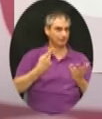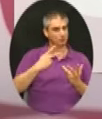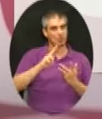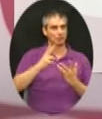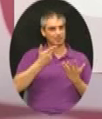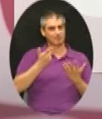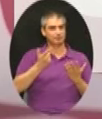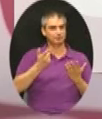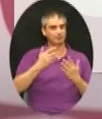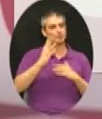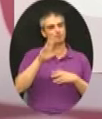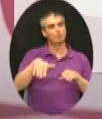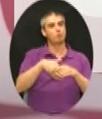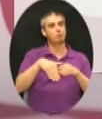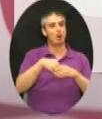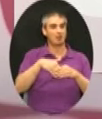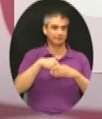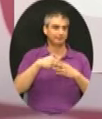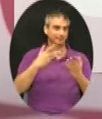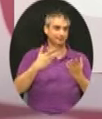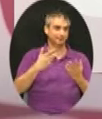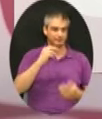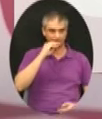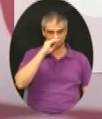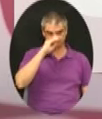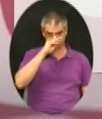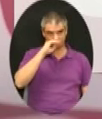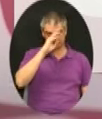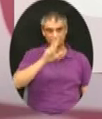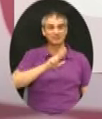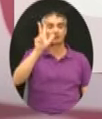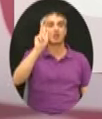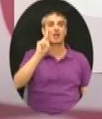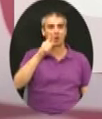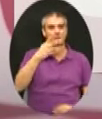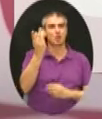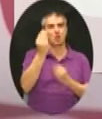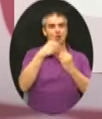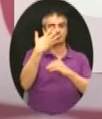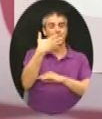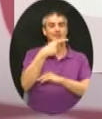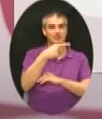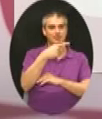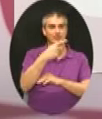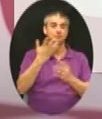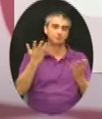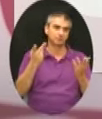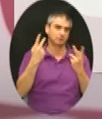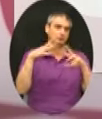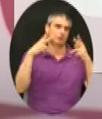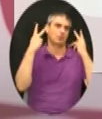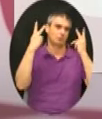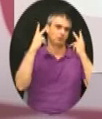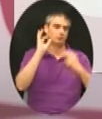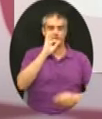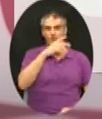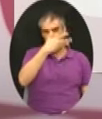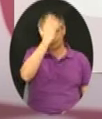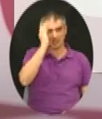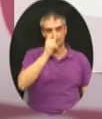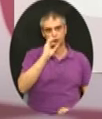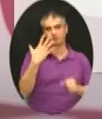אולי מעמד הפועלים וכו'. צפון קרוליינה זה מדינה נוספת שהיא נראה לי יותר חשובה לטראמפ